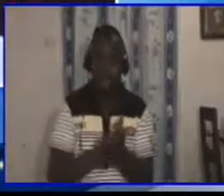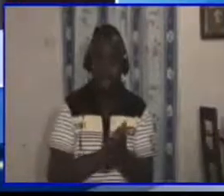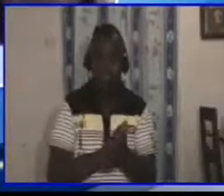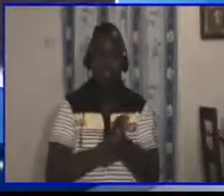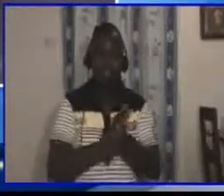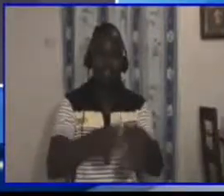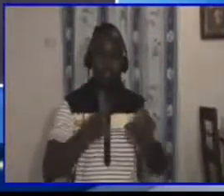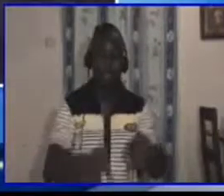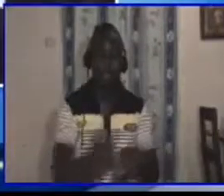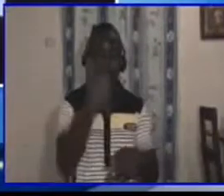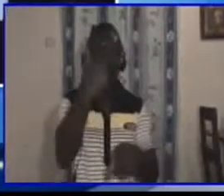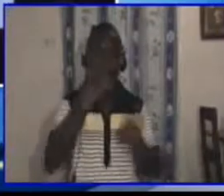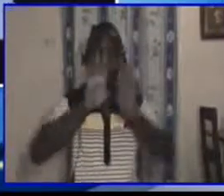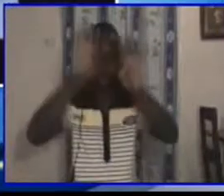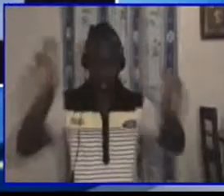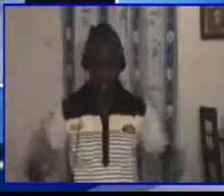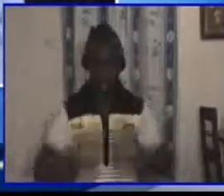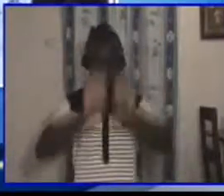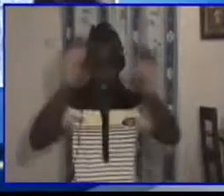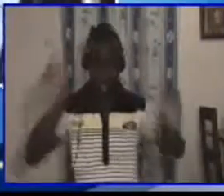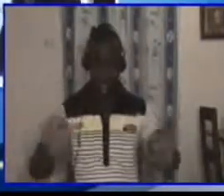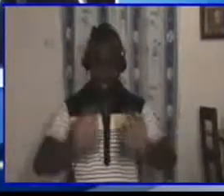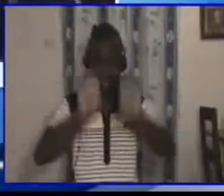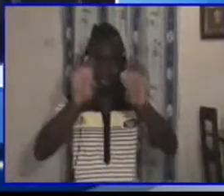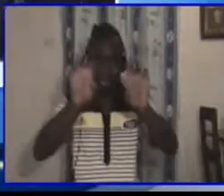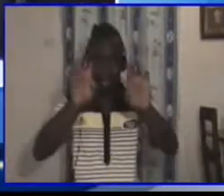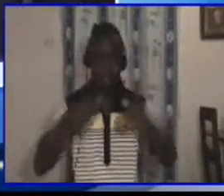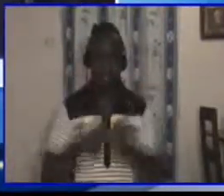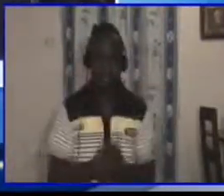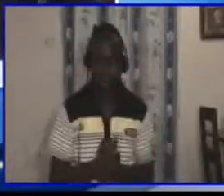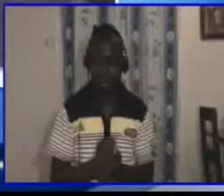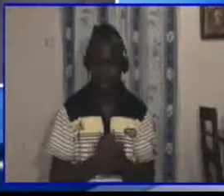credono in tre persone eterne